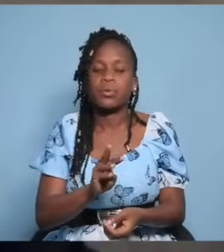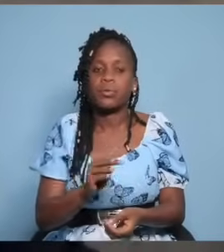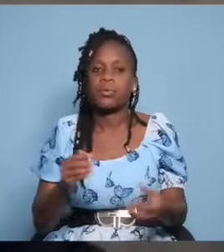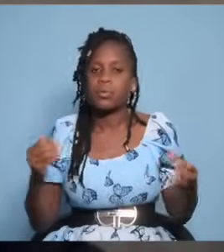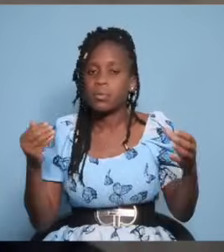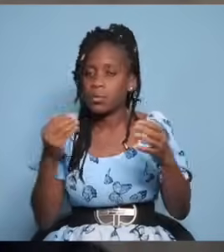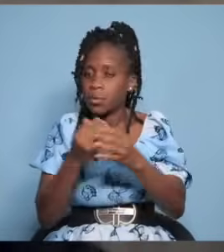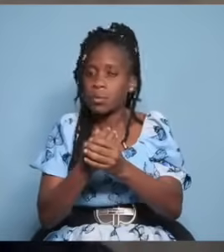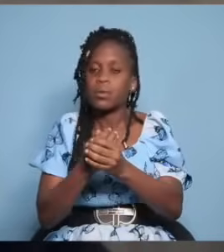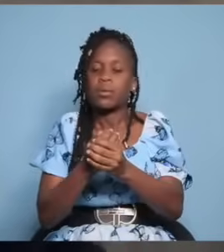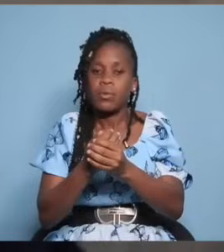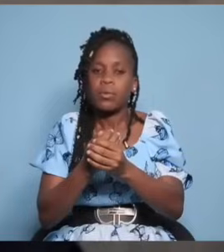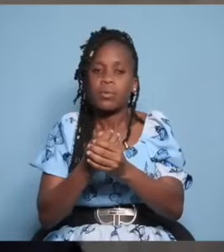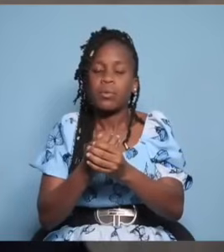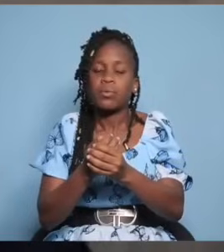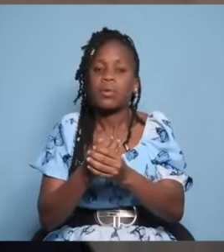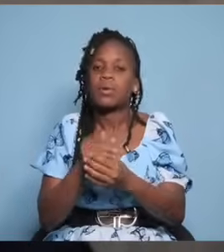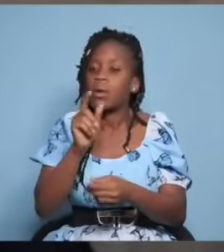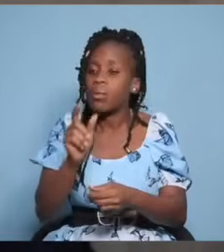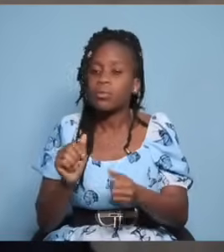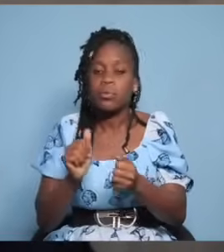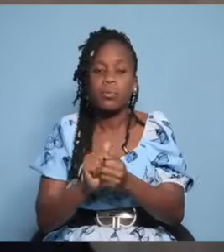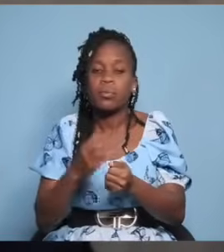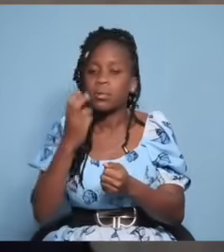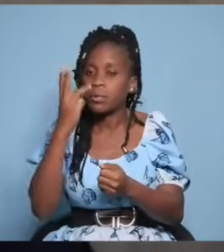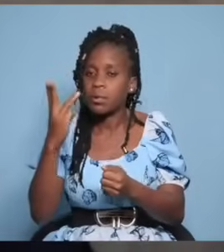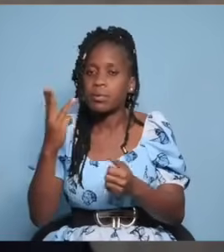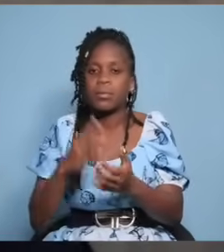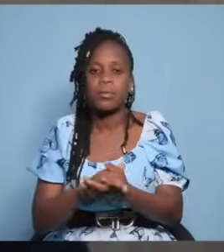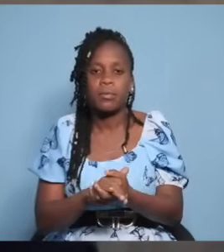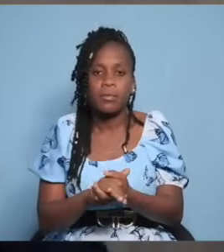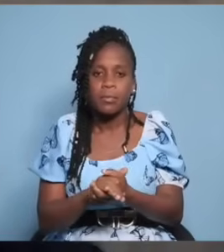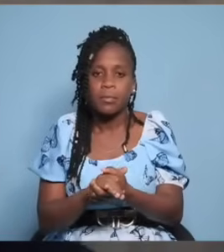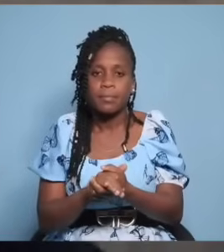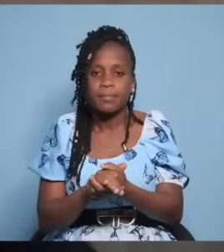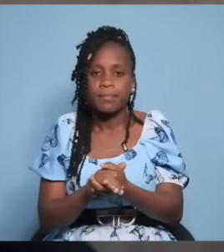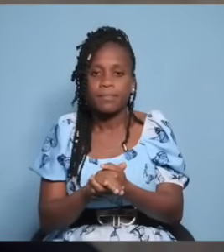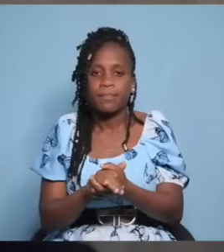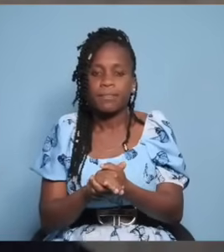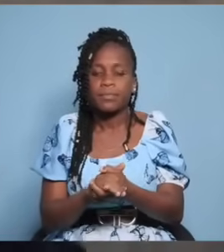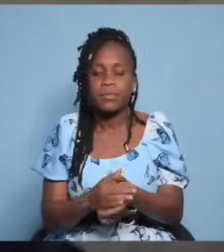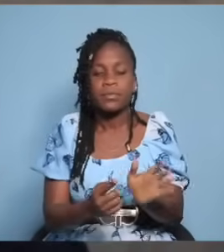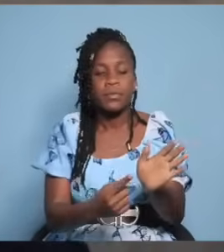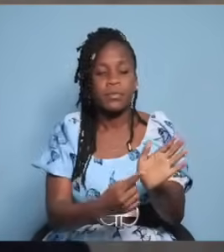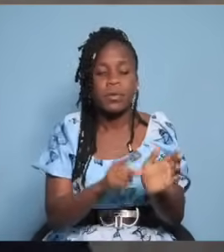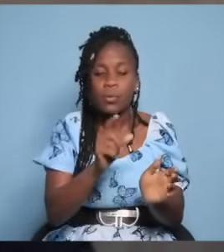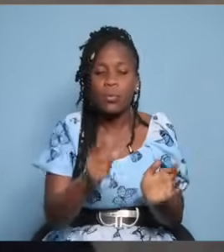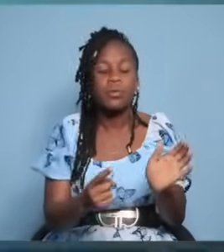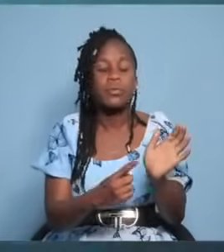ina wafanyakazi, ina watu 13. sita plus